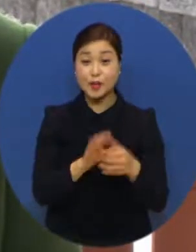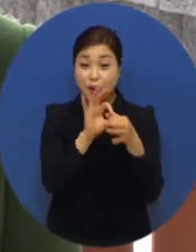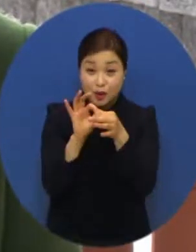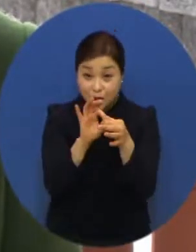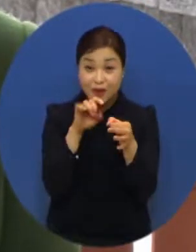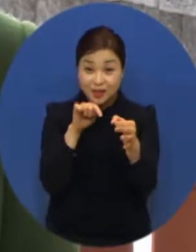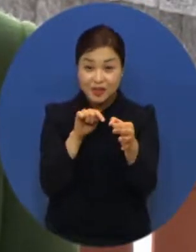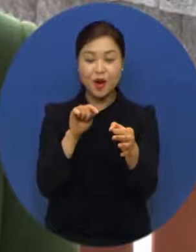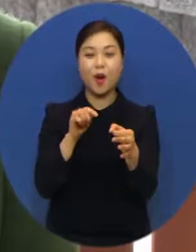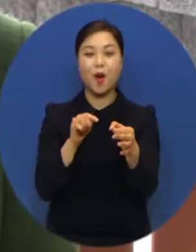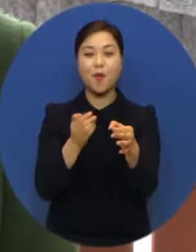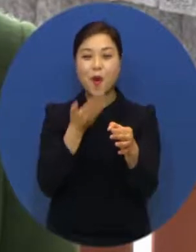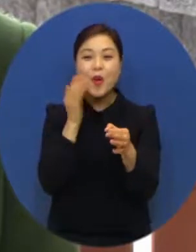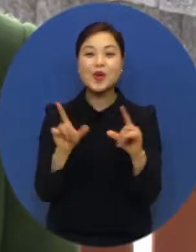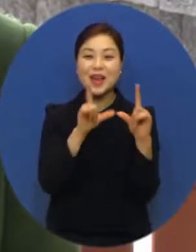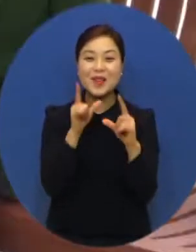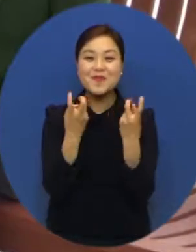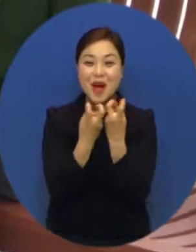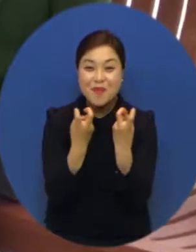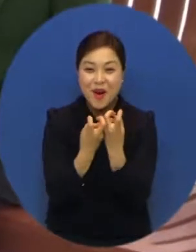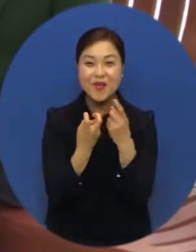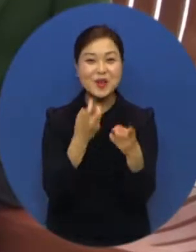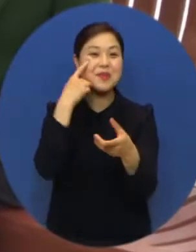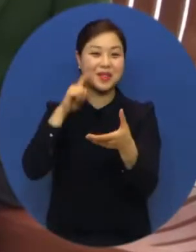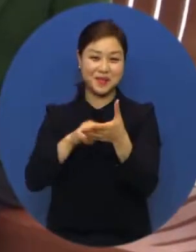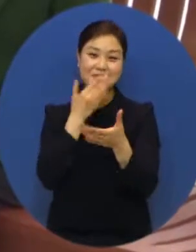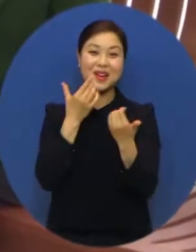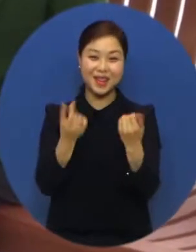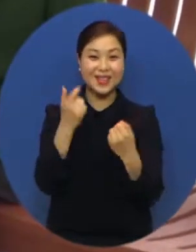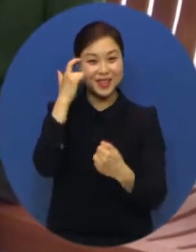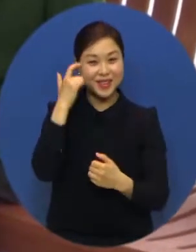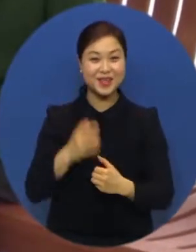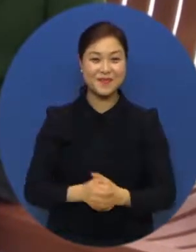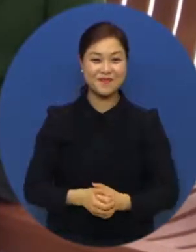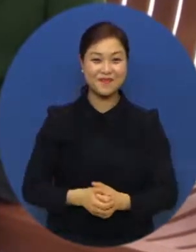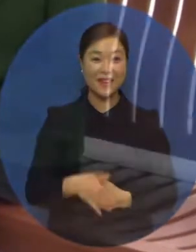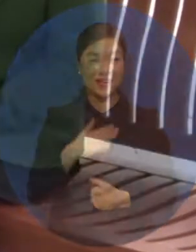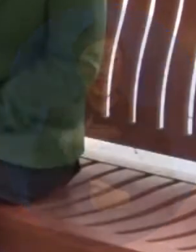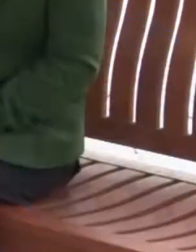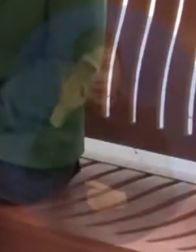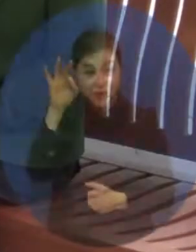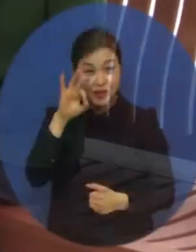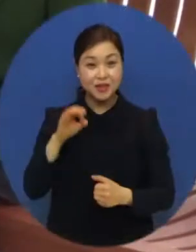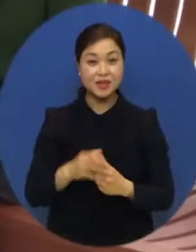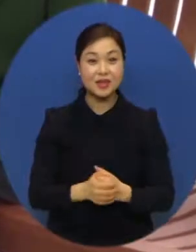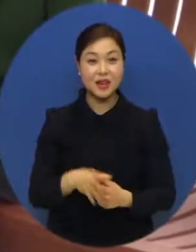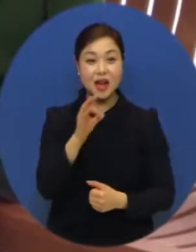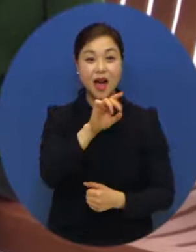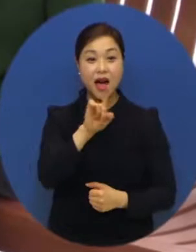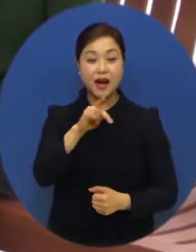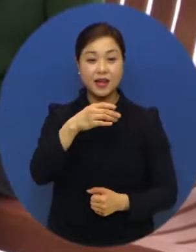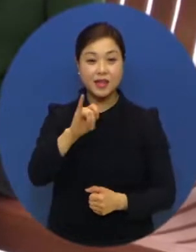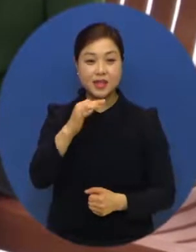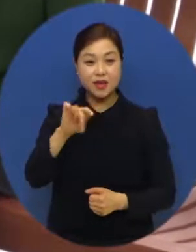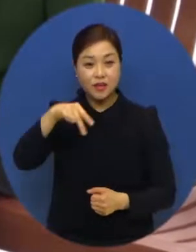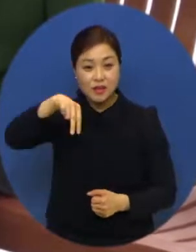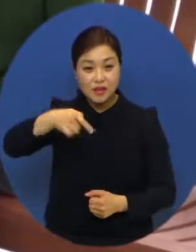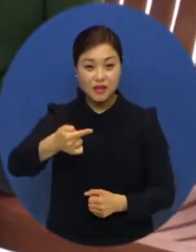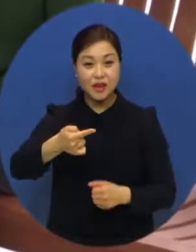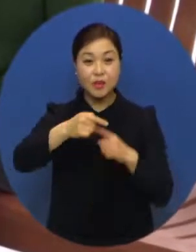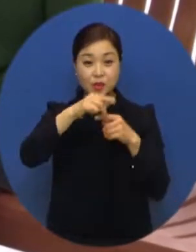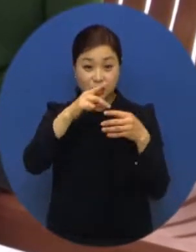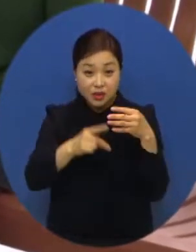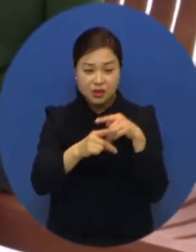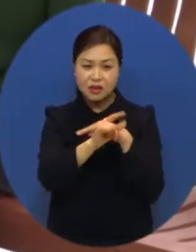길이 있지 않을까 하는 생각이 듭니다. 네. 제가 좀 찾아봤는데 아이피언스 프로젝트 호평이 아주